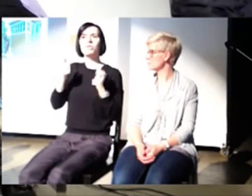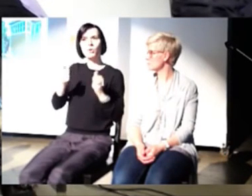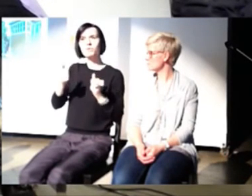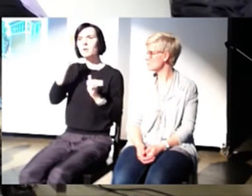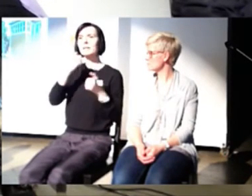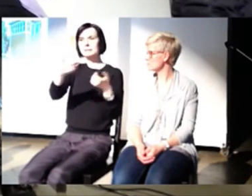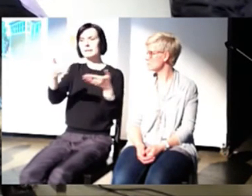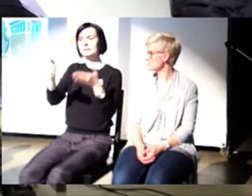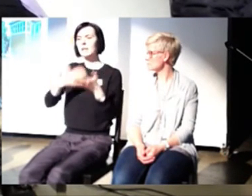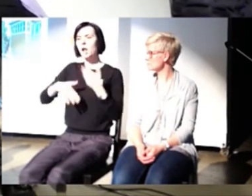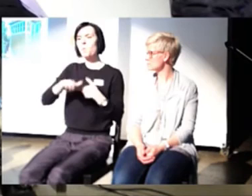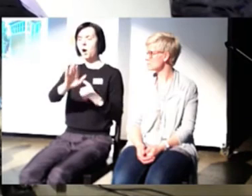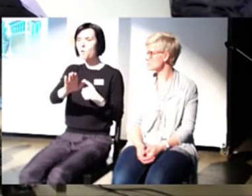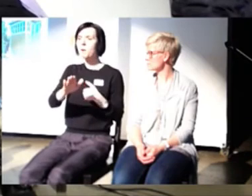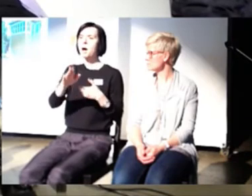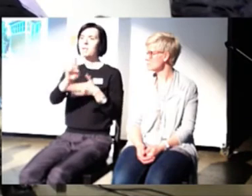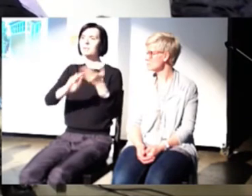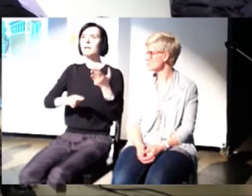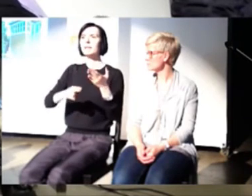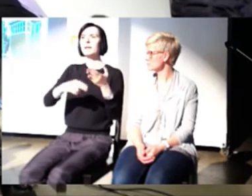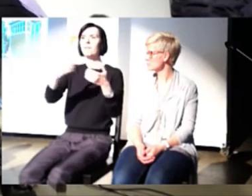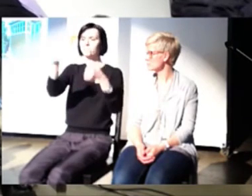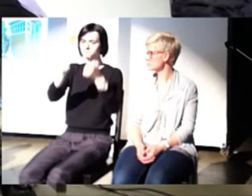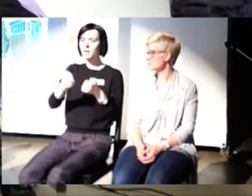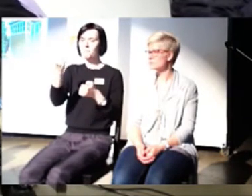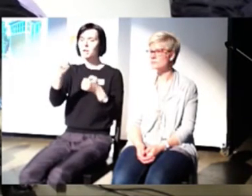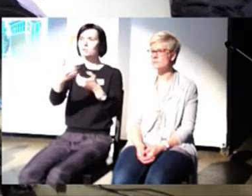laajentaa heille tulevaa taiteilijakuntaa.